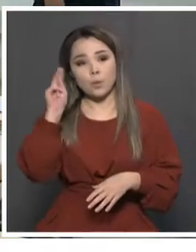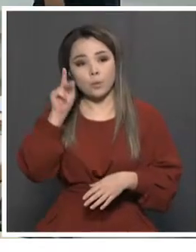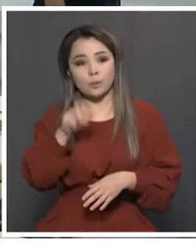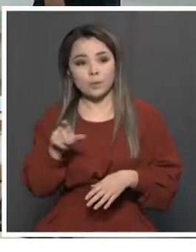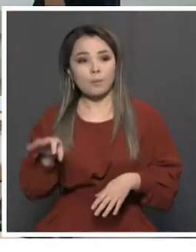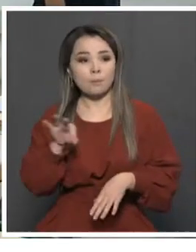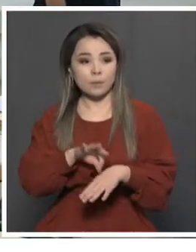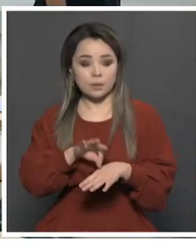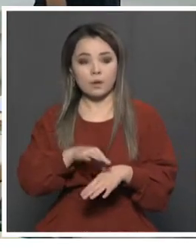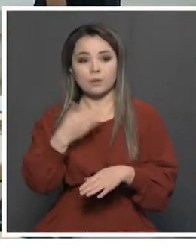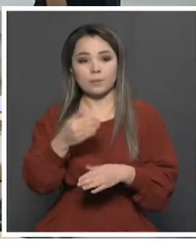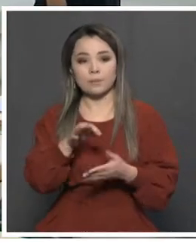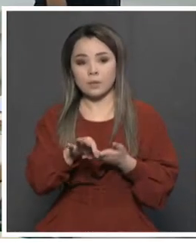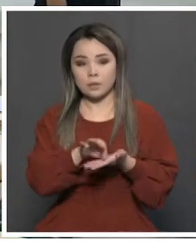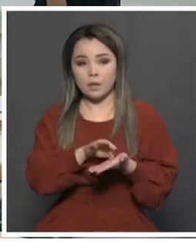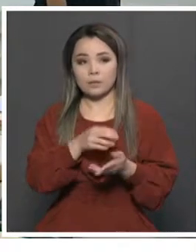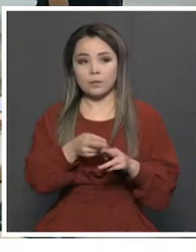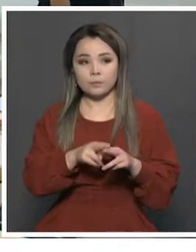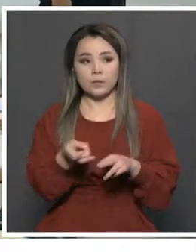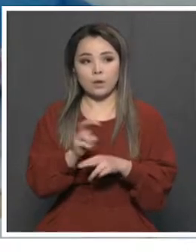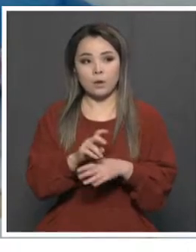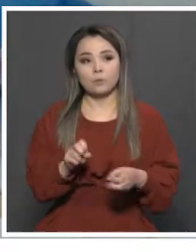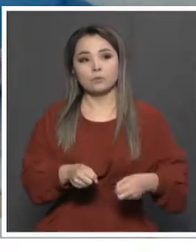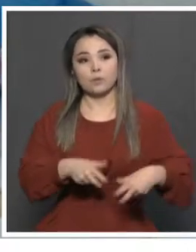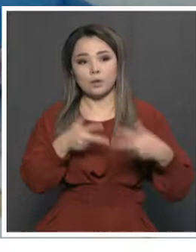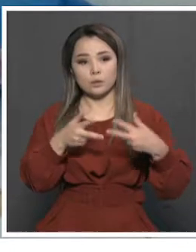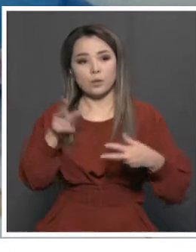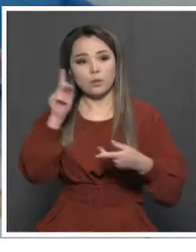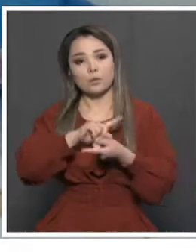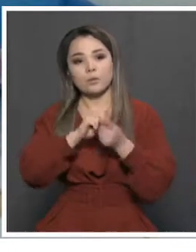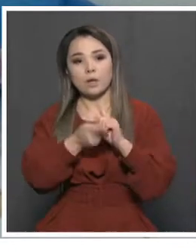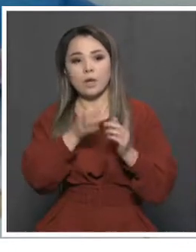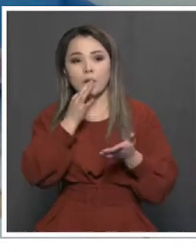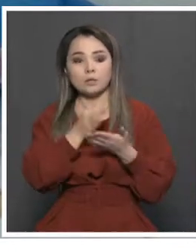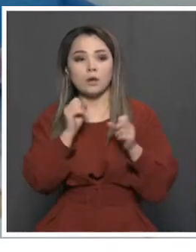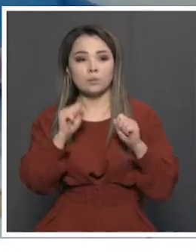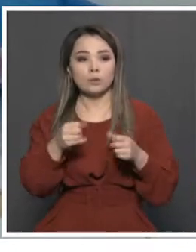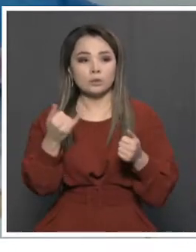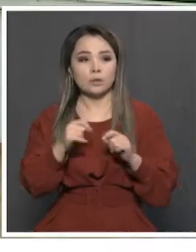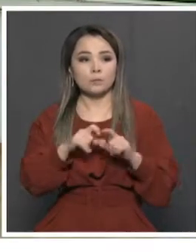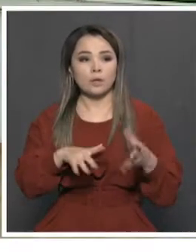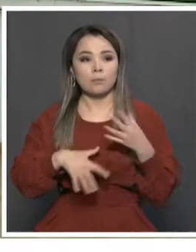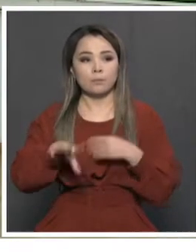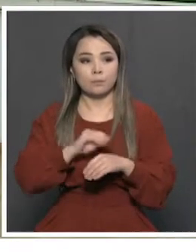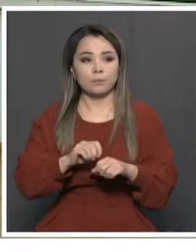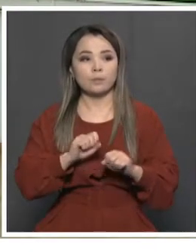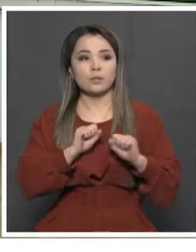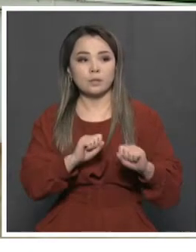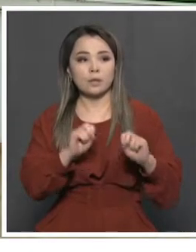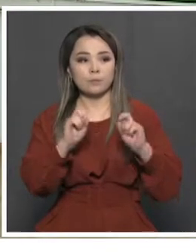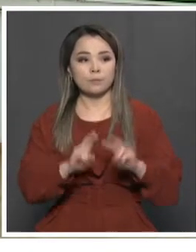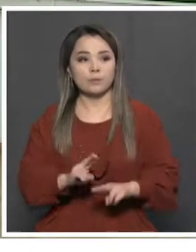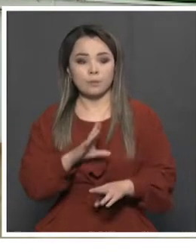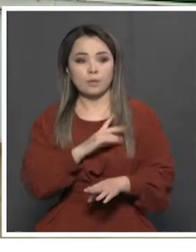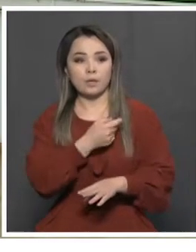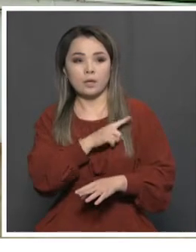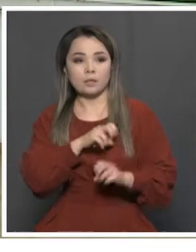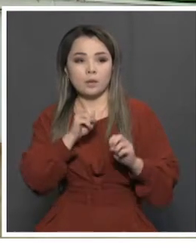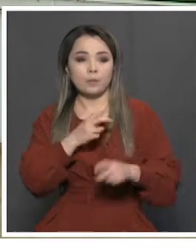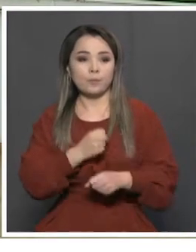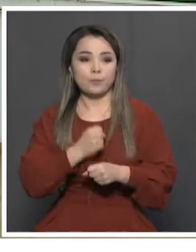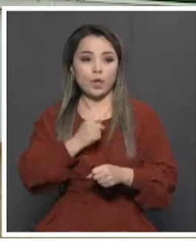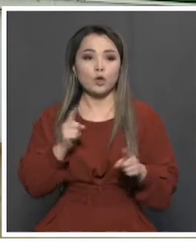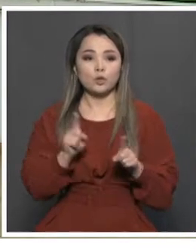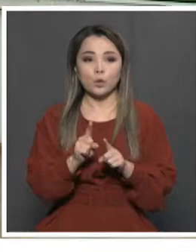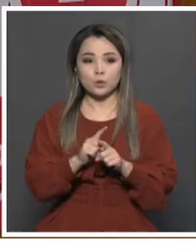болса, ата-анасының өтінішімен қайтадан онлайн форматқа көшеді. Сондықтан білім ошақтарында санитарлық талаптар мен жеке бас гигиенасы қатаң